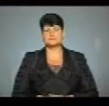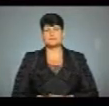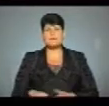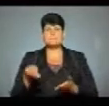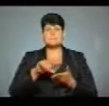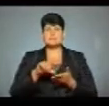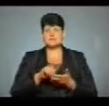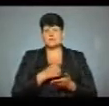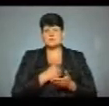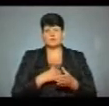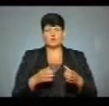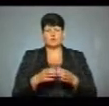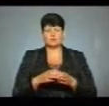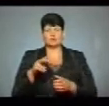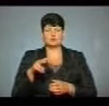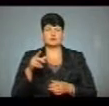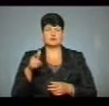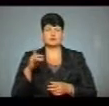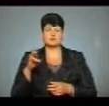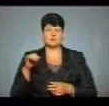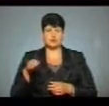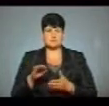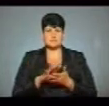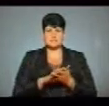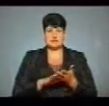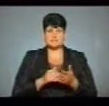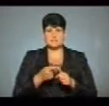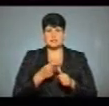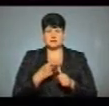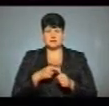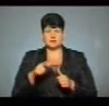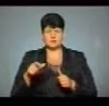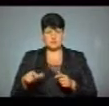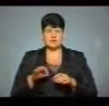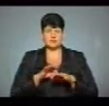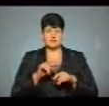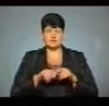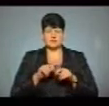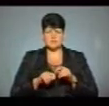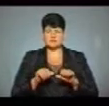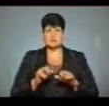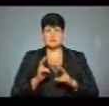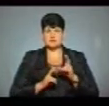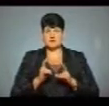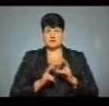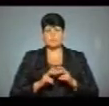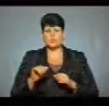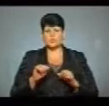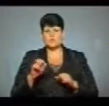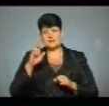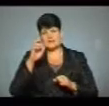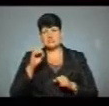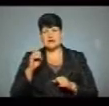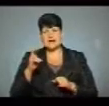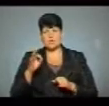Представник ініціативної групи «Любов Гнопко» написала заяву від імені мешканців на проведення перевірки підприємства до управління Держекоінспекції